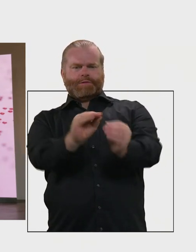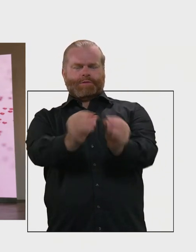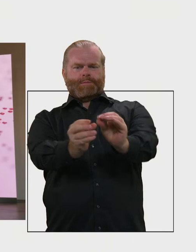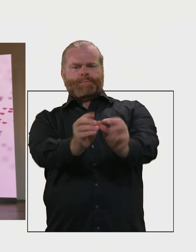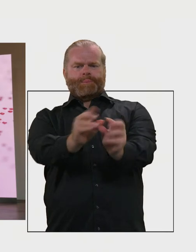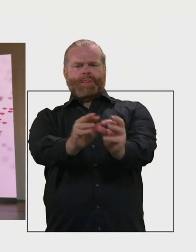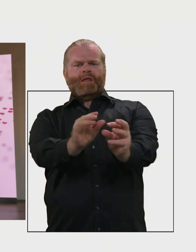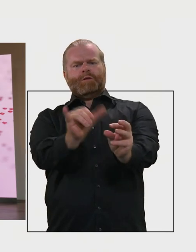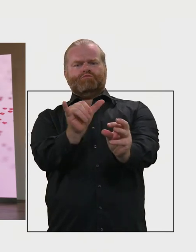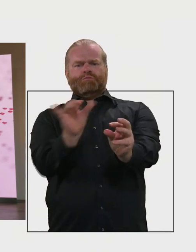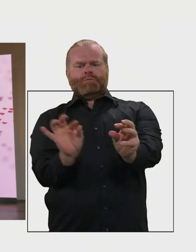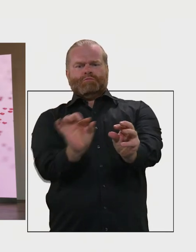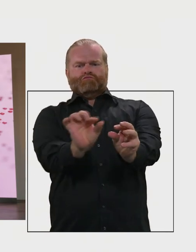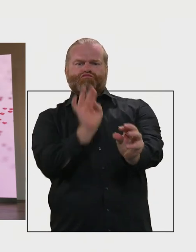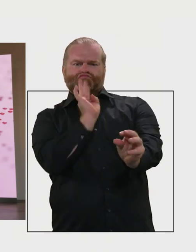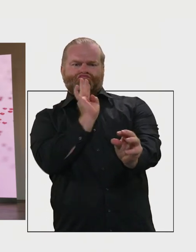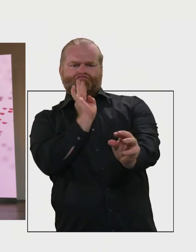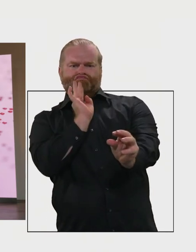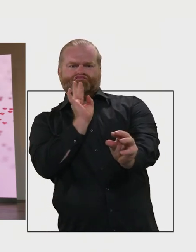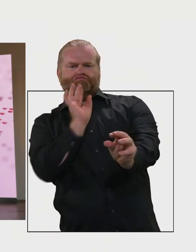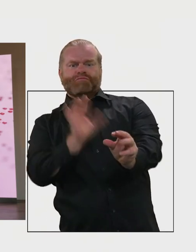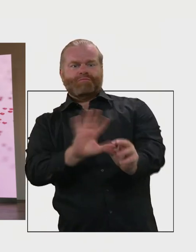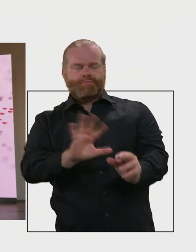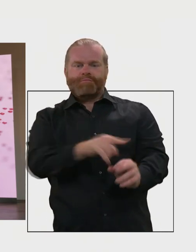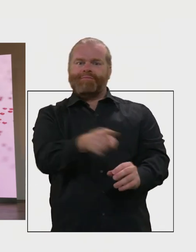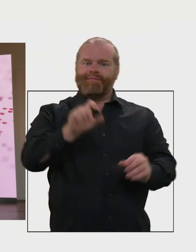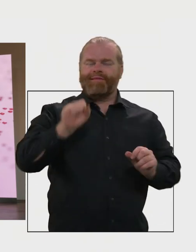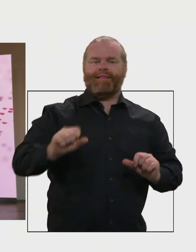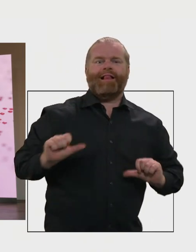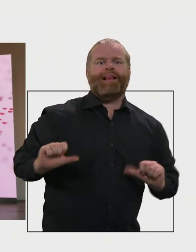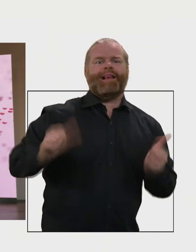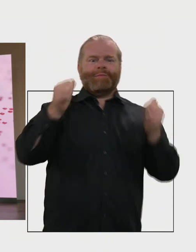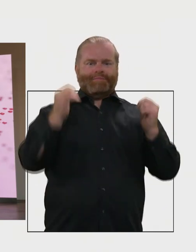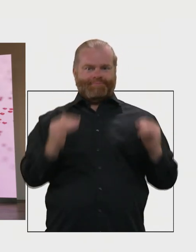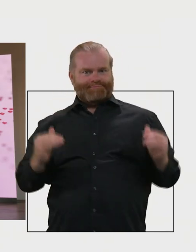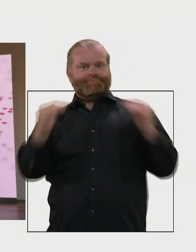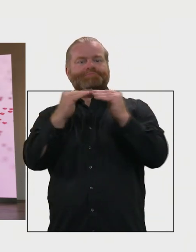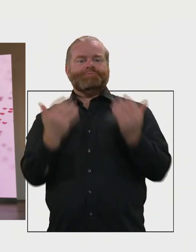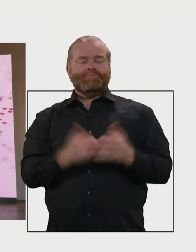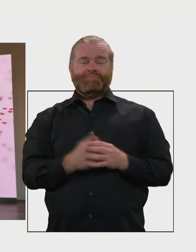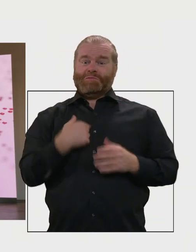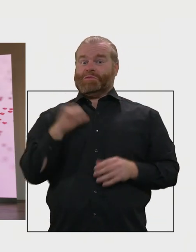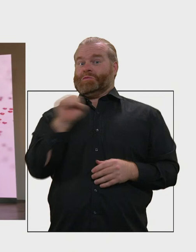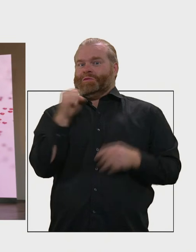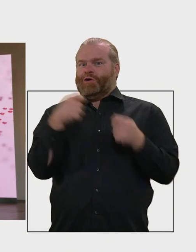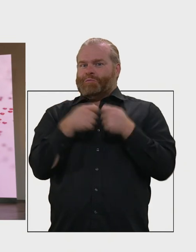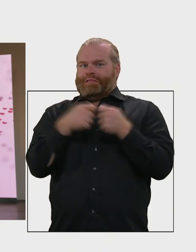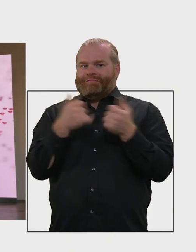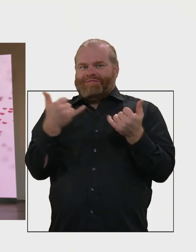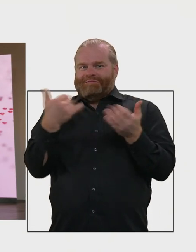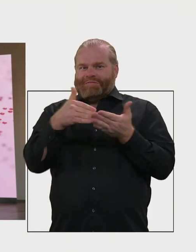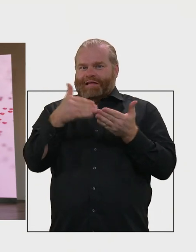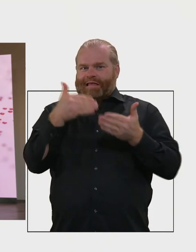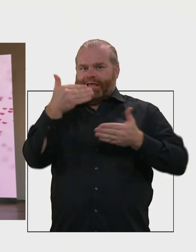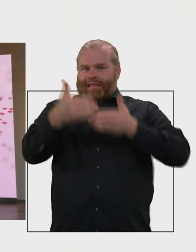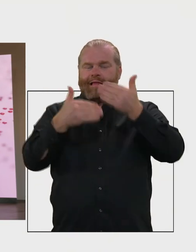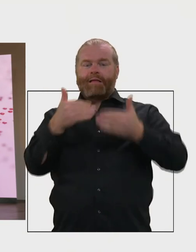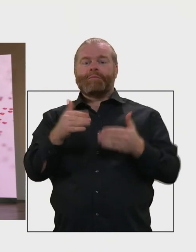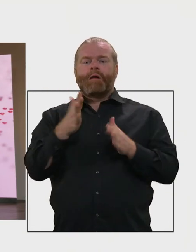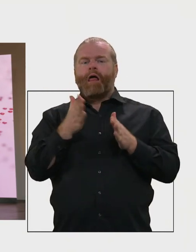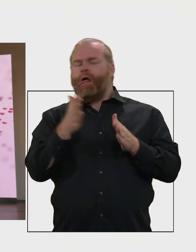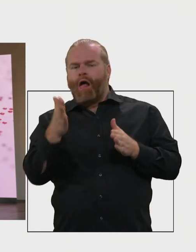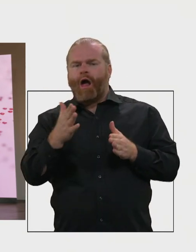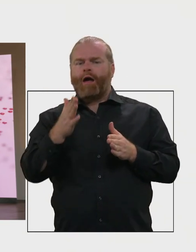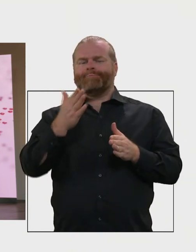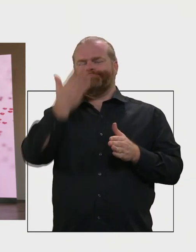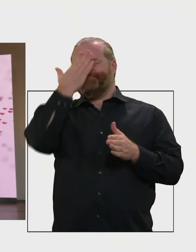vielleicht manchmal, wo man irrt und ein bisschen wieder zurück muss und einen anderen Weg einschlagen muss. Aber es lohnt sich auf jeden Fall. Mhm. Also das ist eine Querschnittsaufgabe und